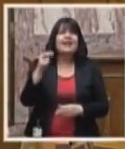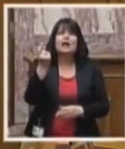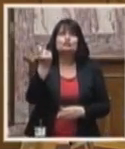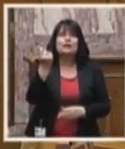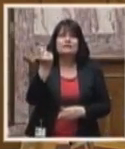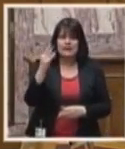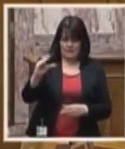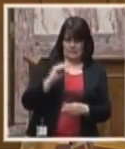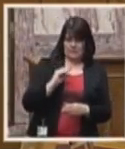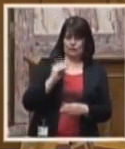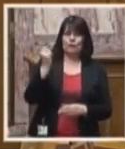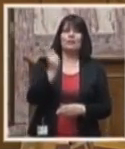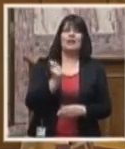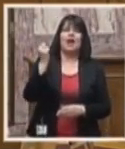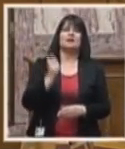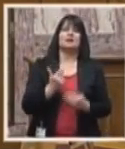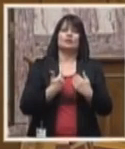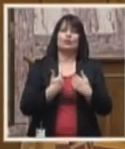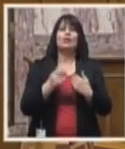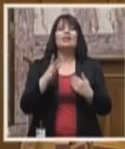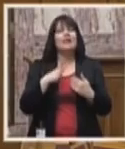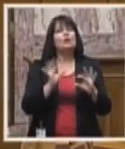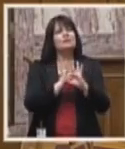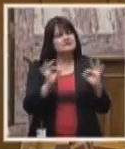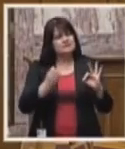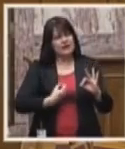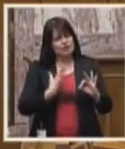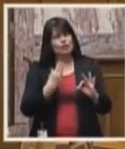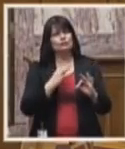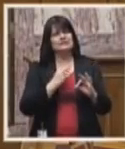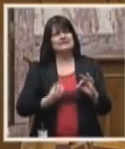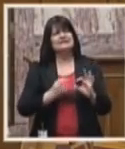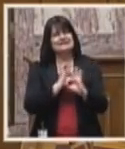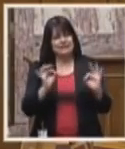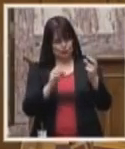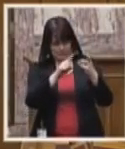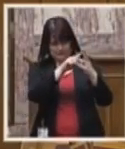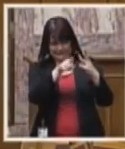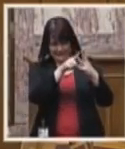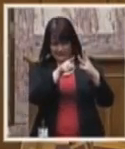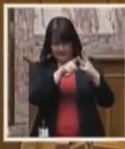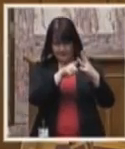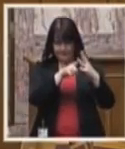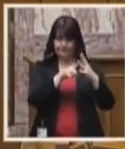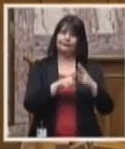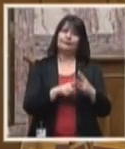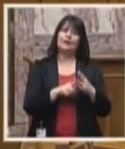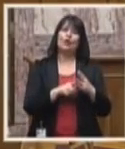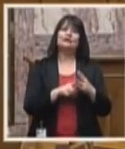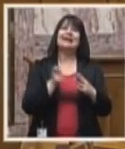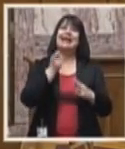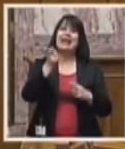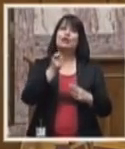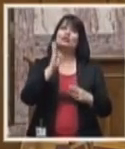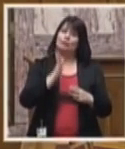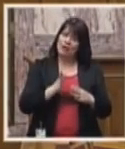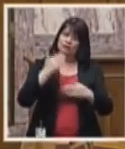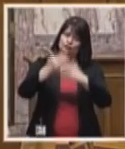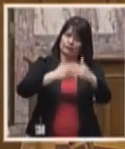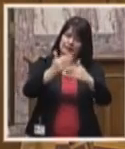δίνουν και θέλουν να είναι σίγουροι για τρία πράγματα. Πρώτα απ' όλα ότι θα γίνει βιώσιμο το χρέος και